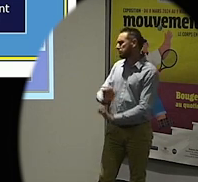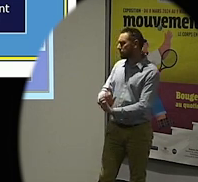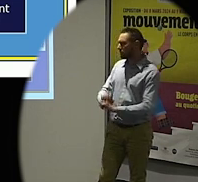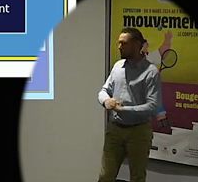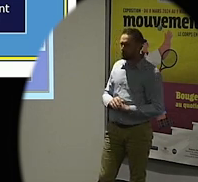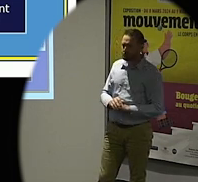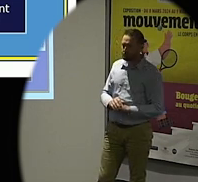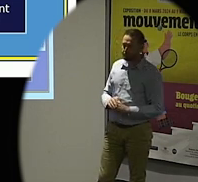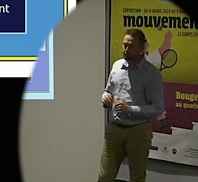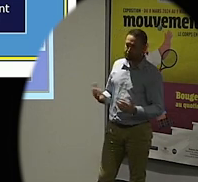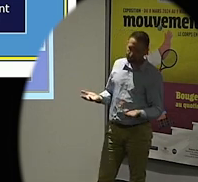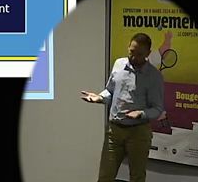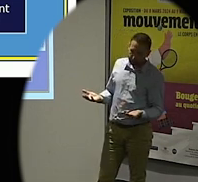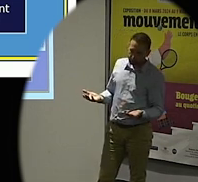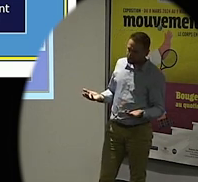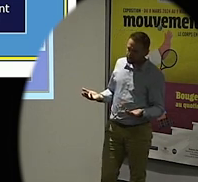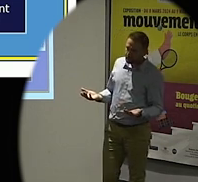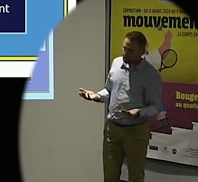Et en fait,